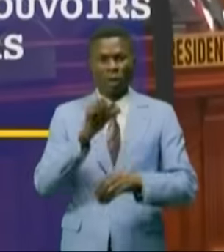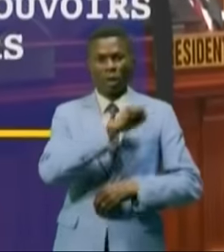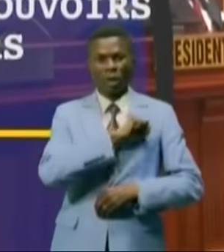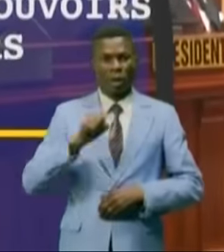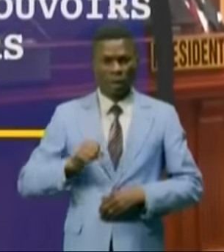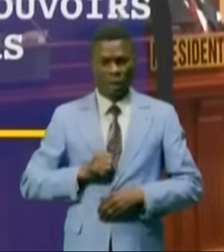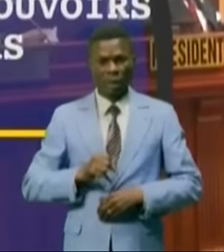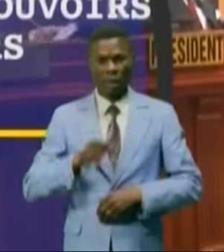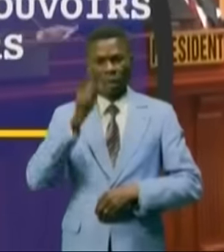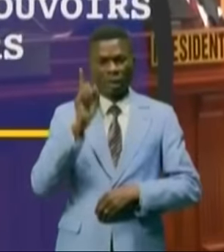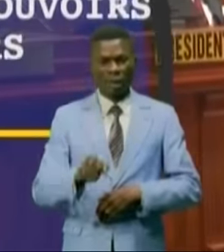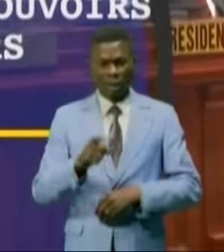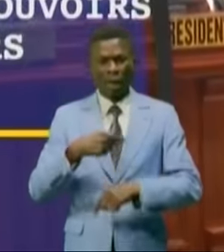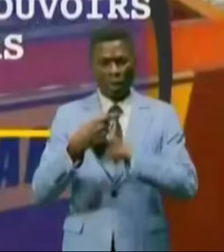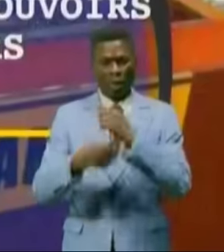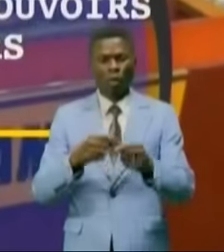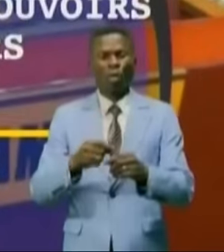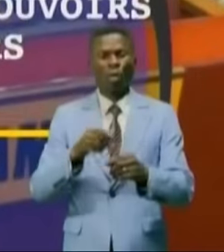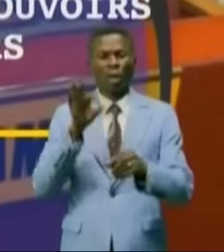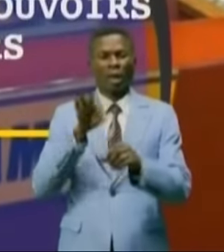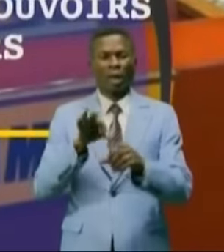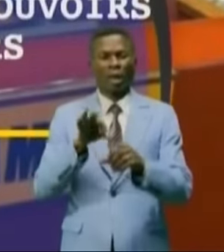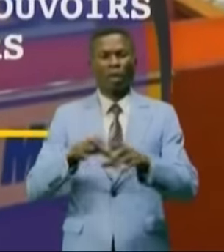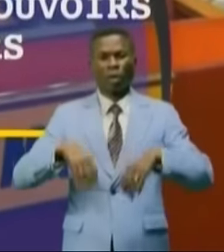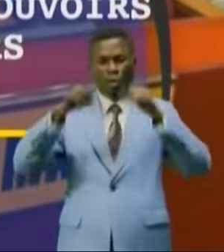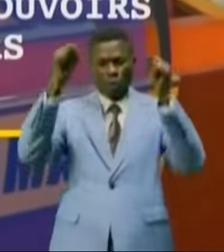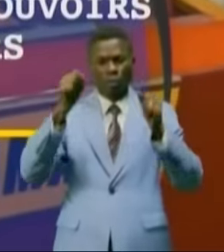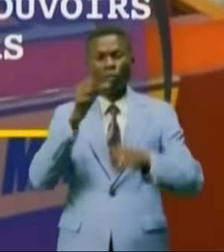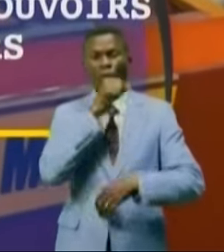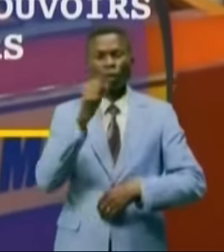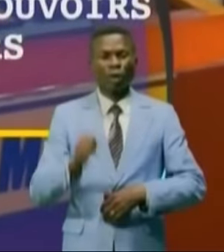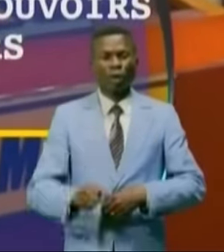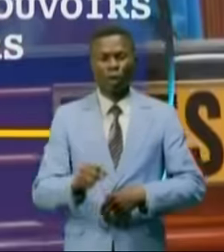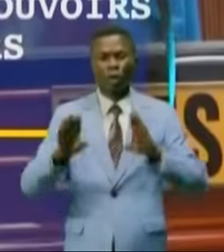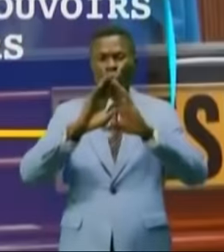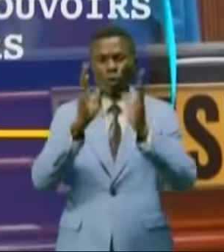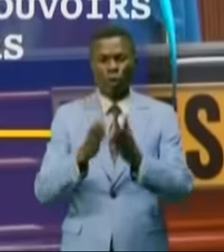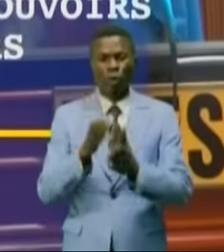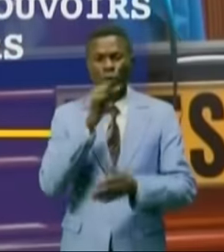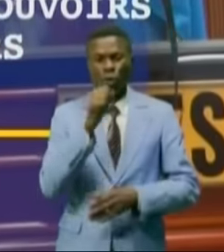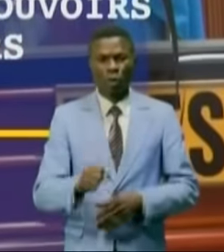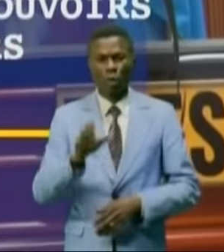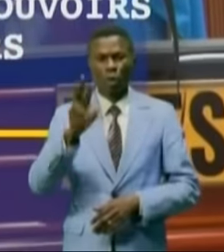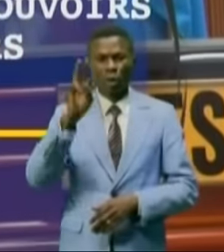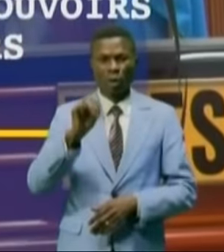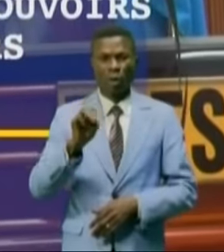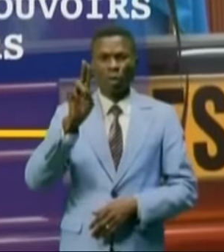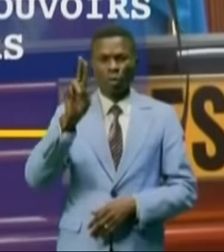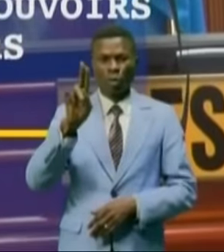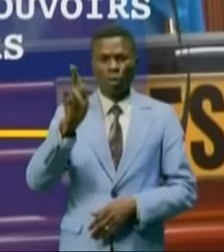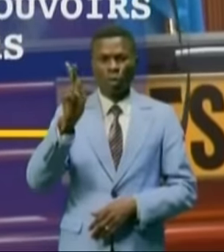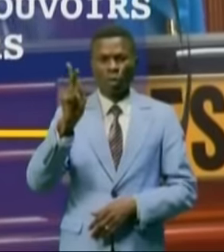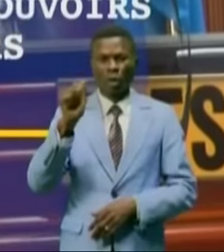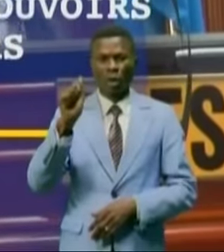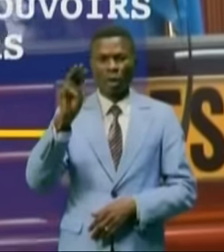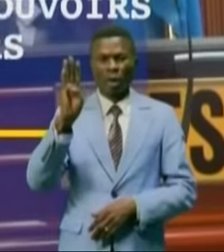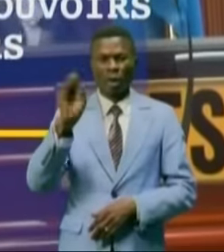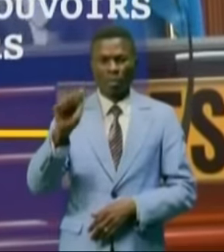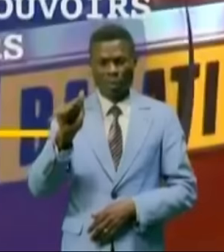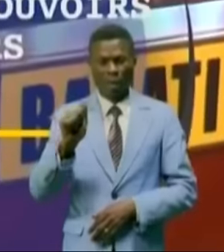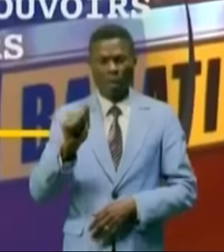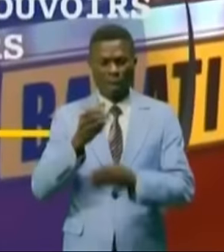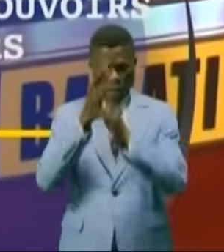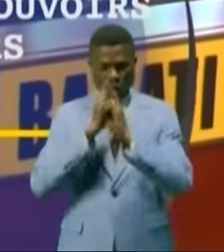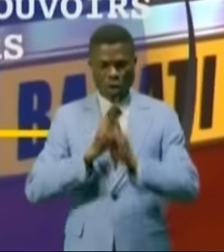leur pouvoir validé et parmi eux, le doyen des doyens, Moukamba Jonas. Et une façon d'honorer